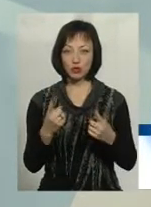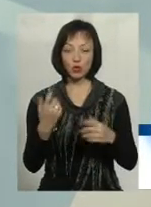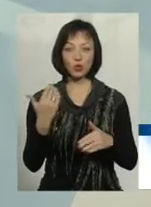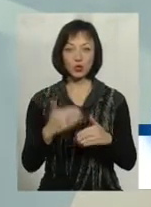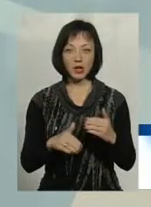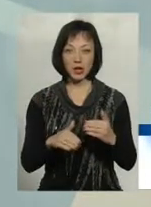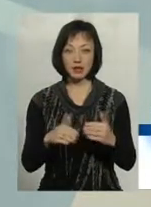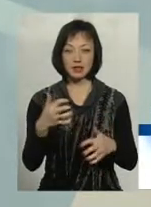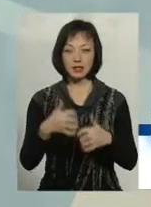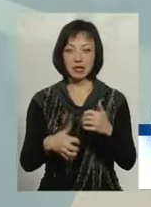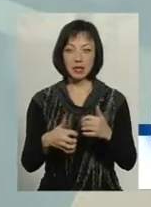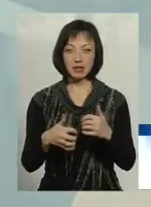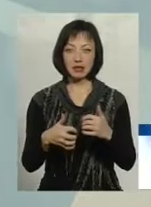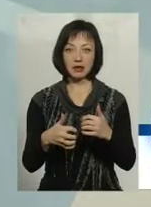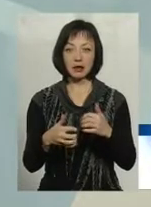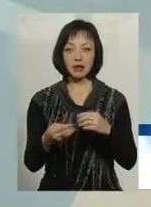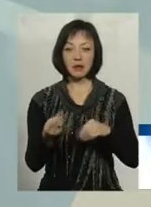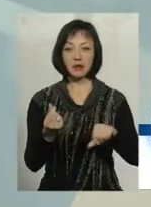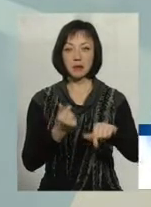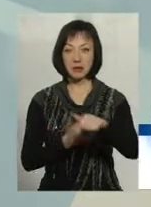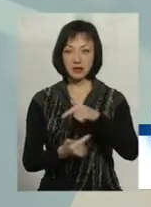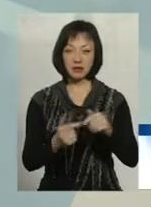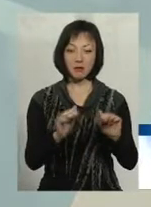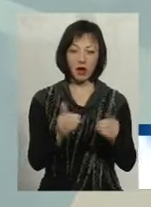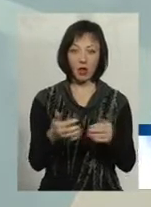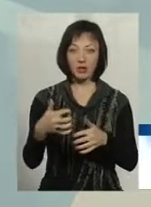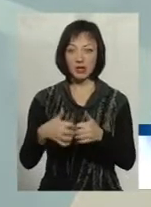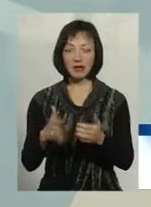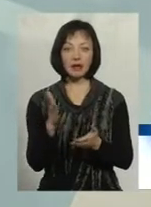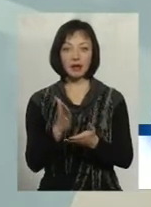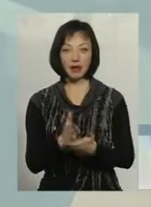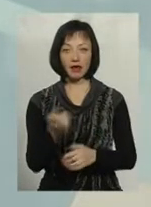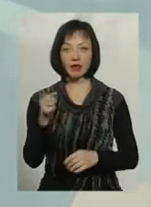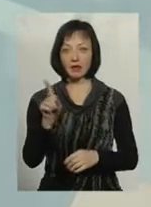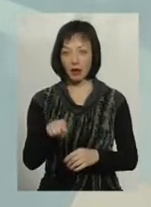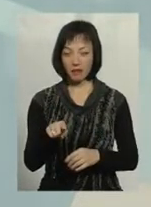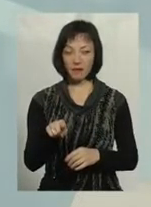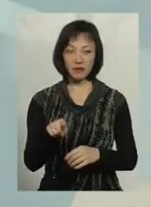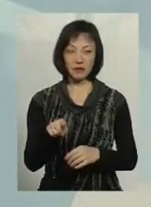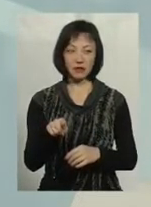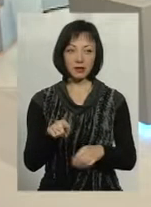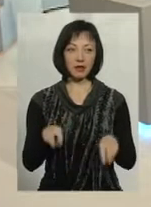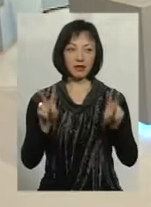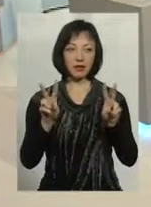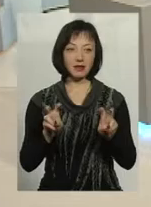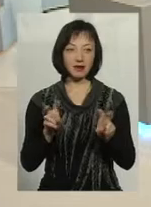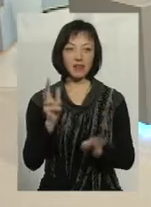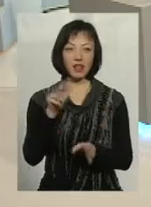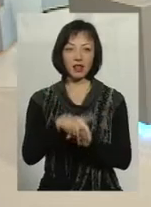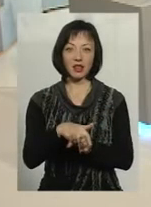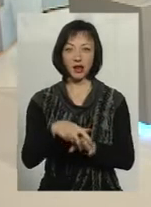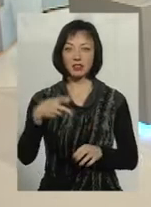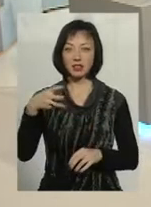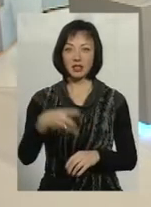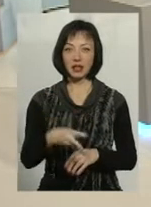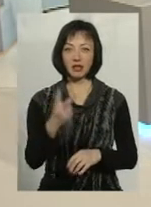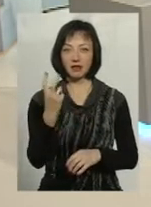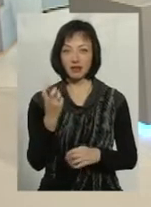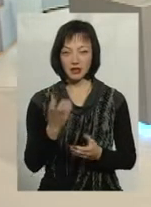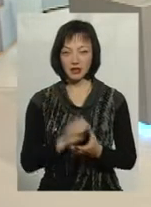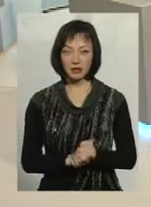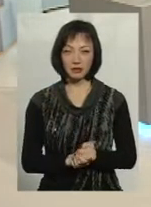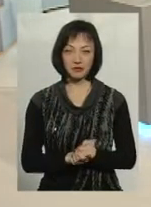затвердили законодавчо мінімальну заробітну плату на рівні 3200. Окрім цього пункту,